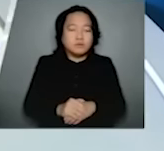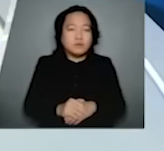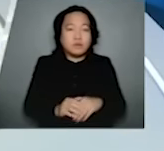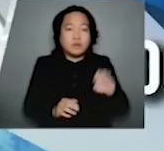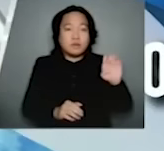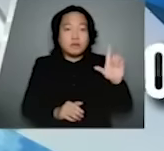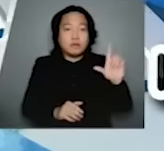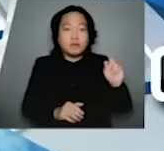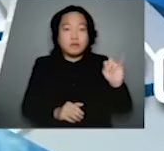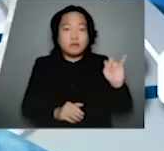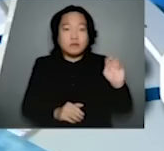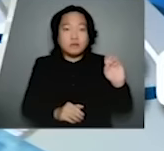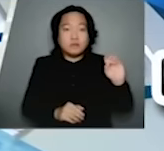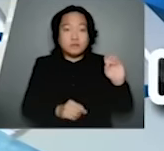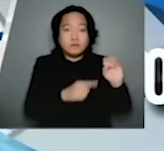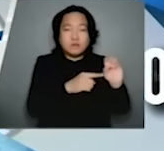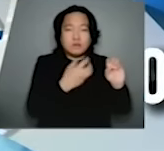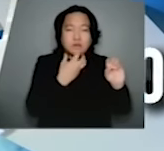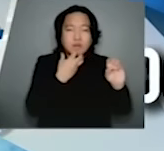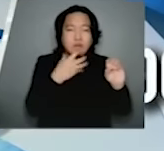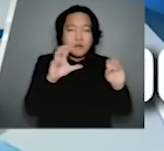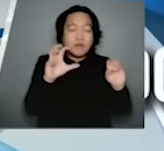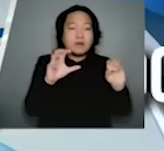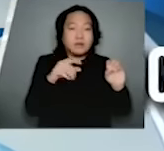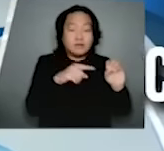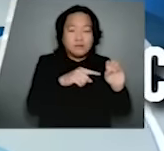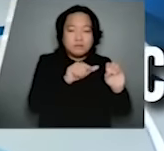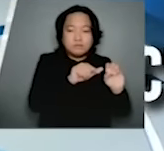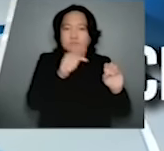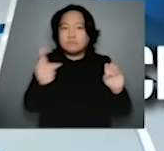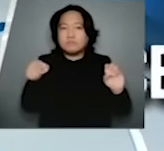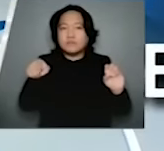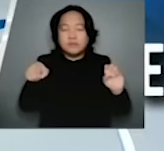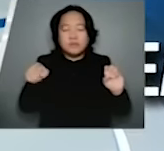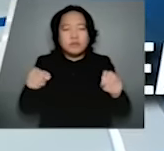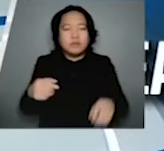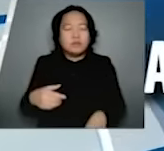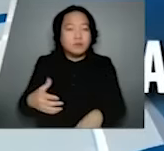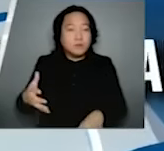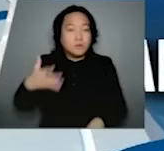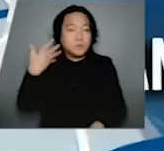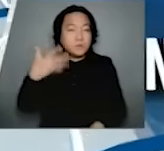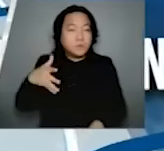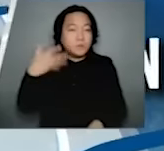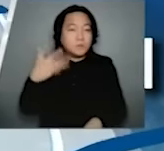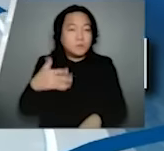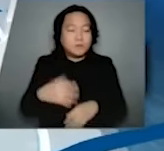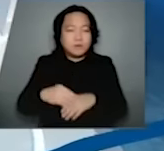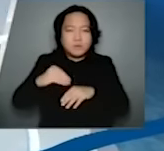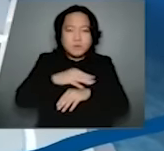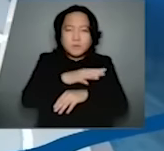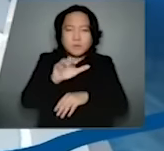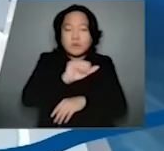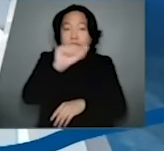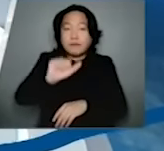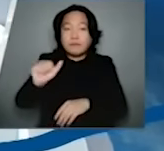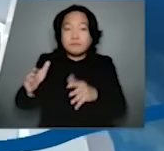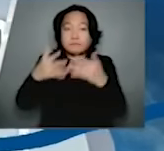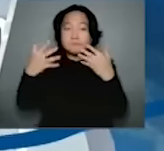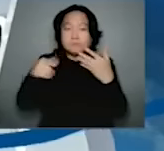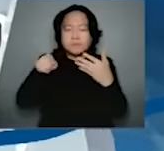La Nina sa pag-ihip ng mas malalakas na hangin mula sa silangan o karagatang Pasipiko. Ang mainit na tubig na